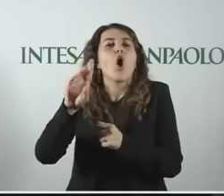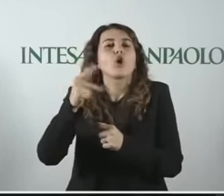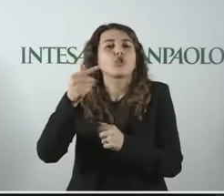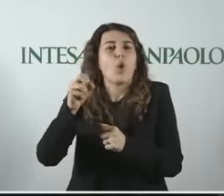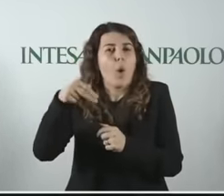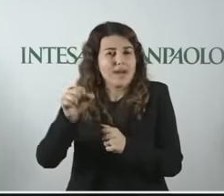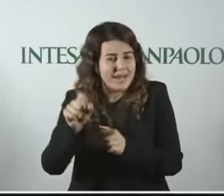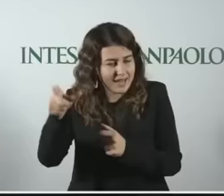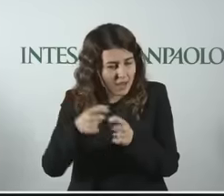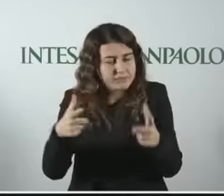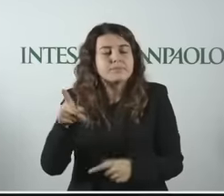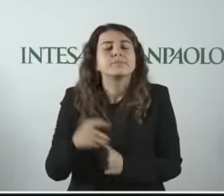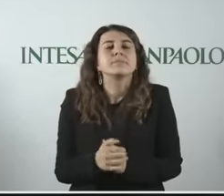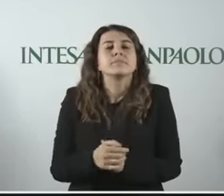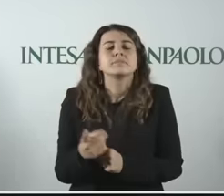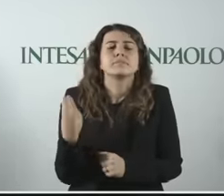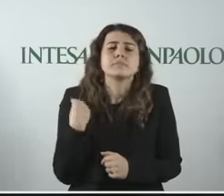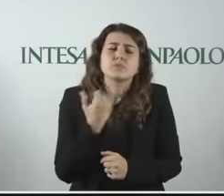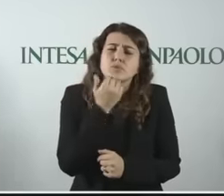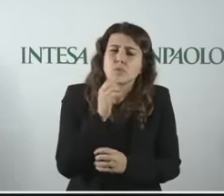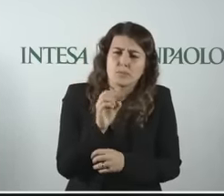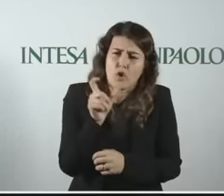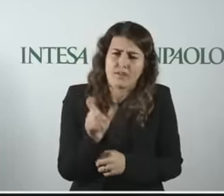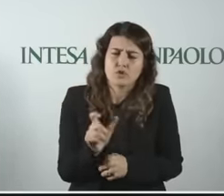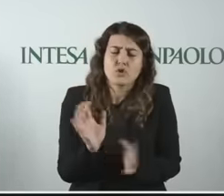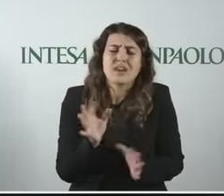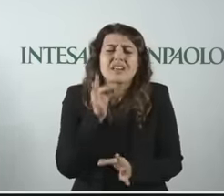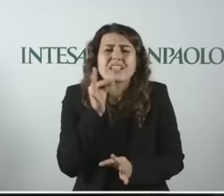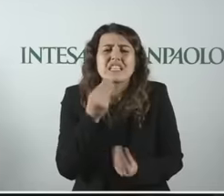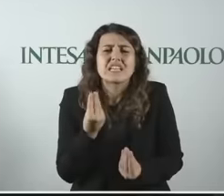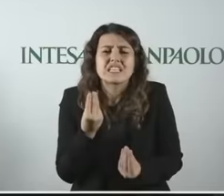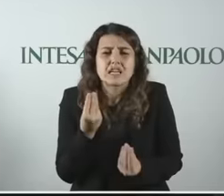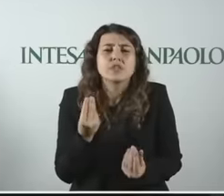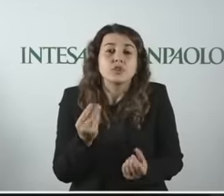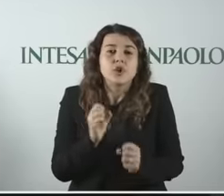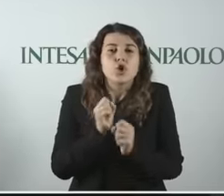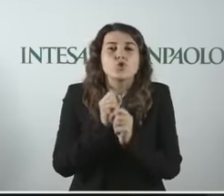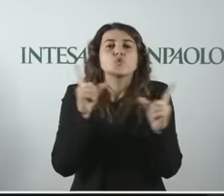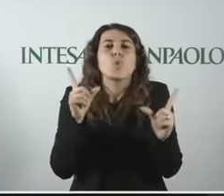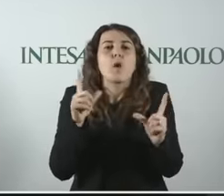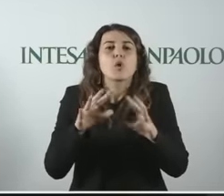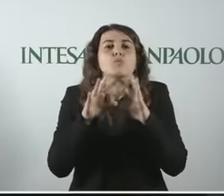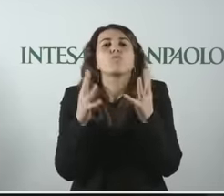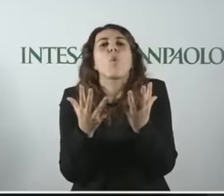Potrebbe spiegare professore che cosa si intendeva per stupormundi nell'antichità